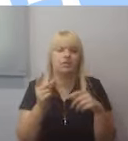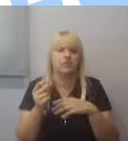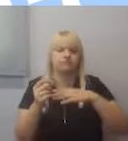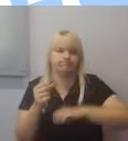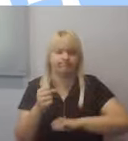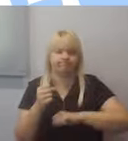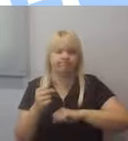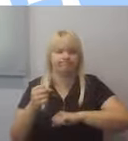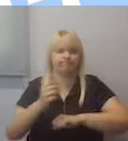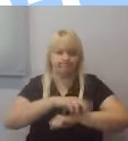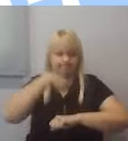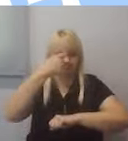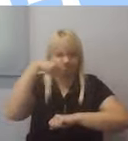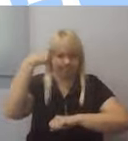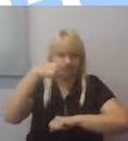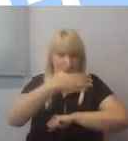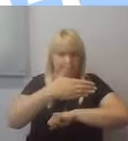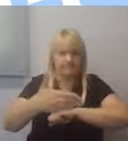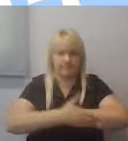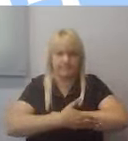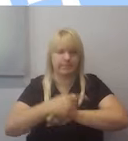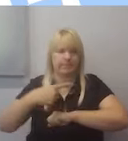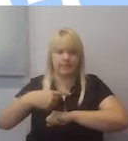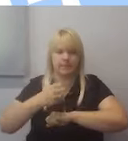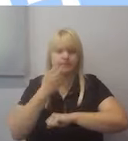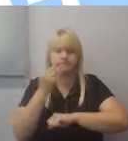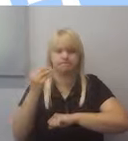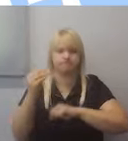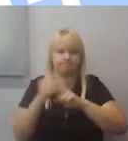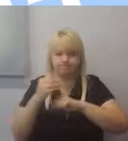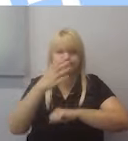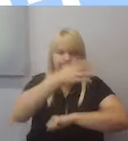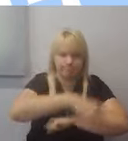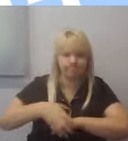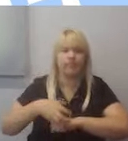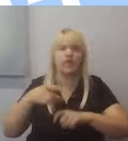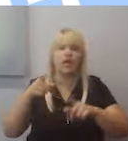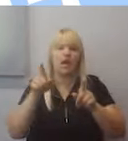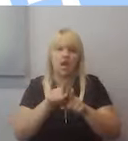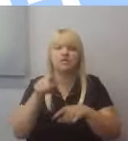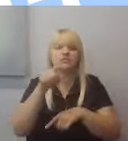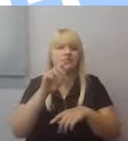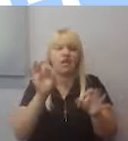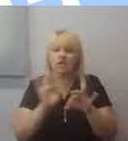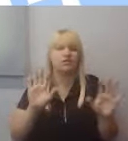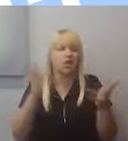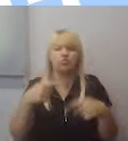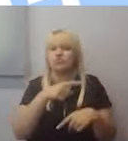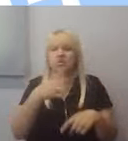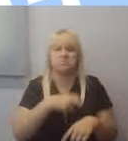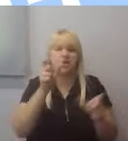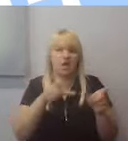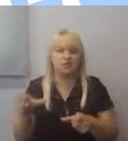ārstniecības iestādē trauma ir nopietnāka bet nekādā gadījumā šie pacienti nav dienesta